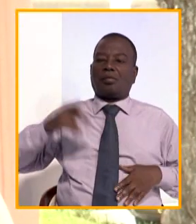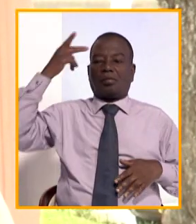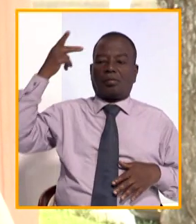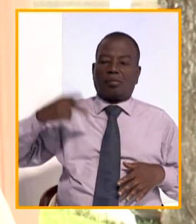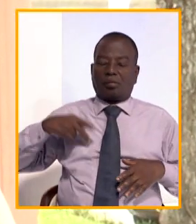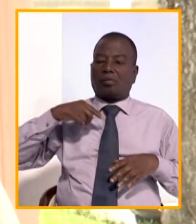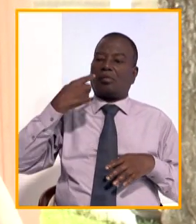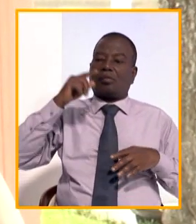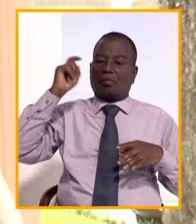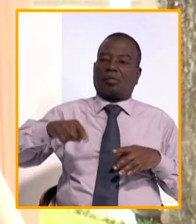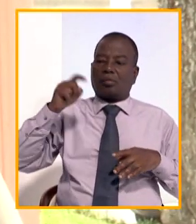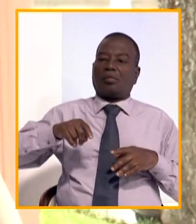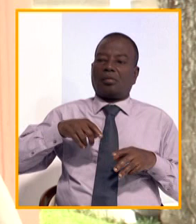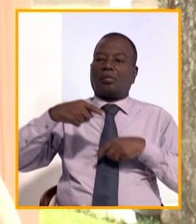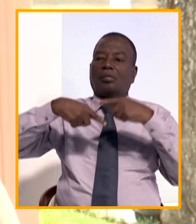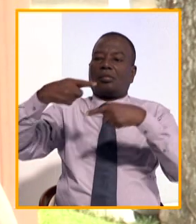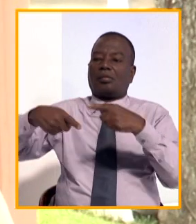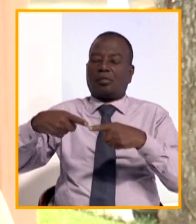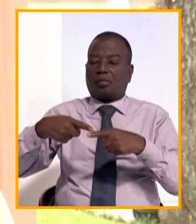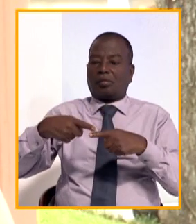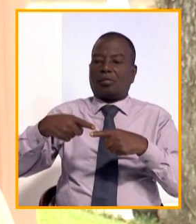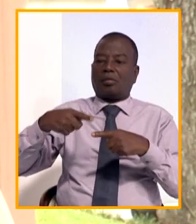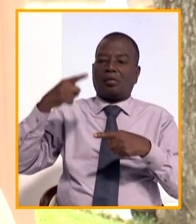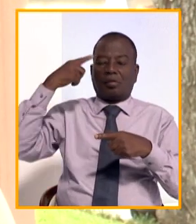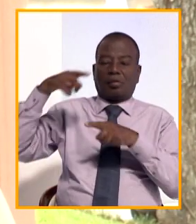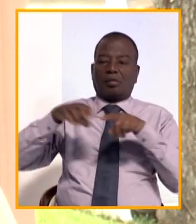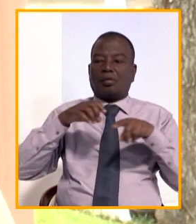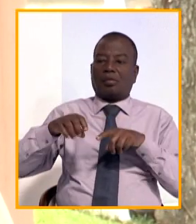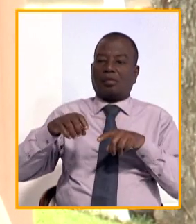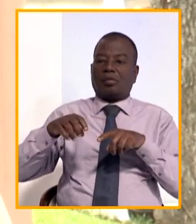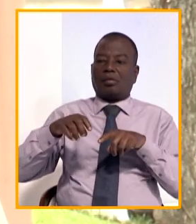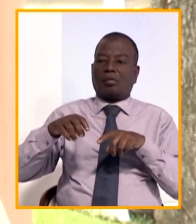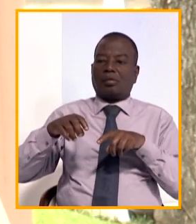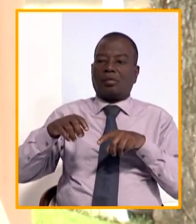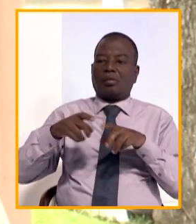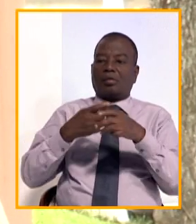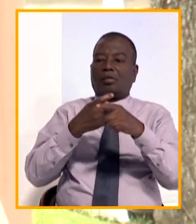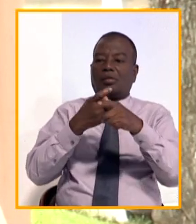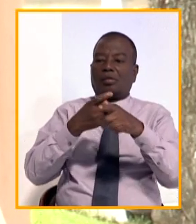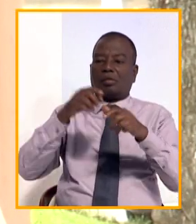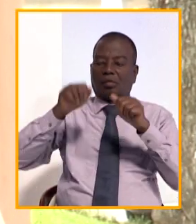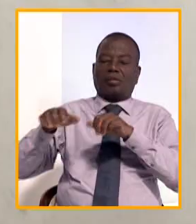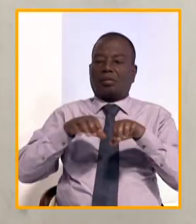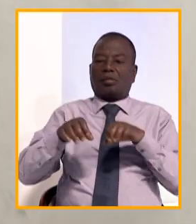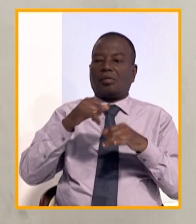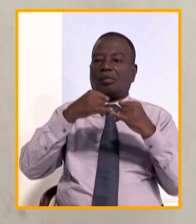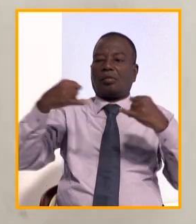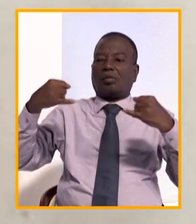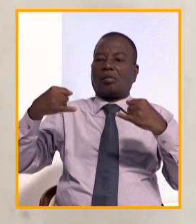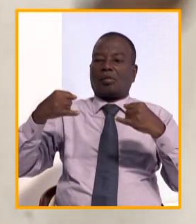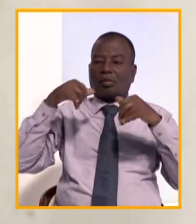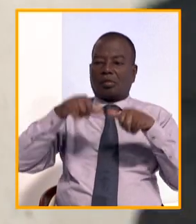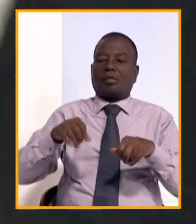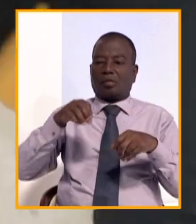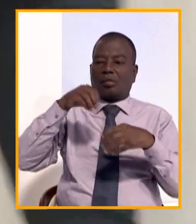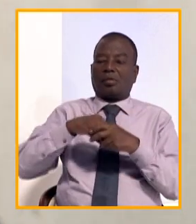n'ont pas besoin de se déplacer pour effectuer une quelconque démarche. Ils peuvent le faire en ligne, rester